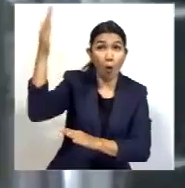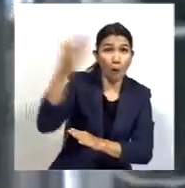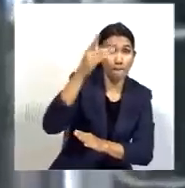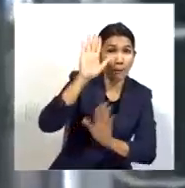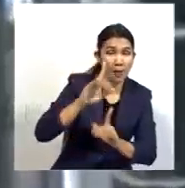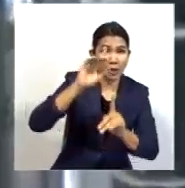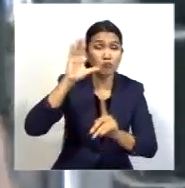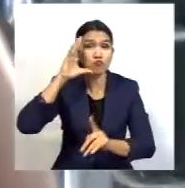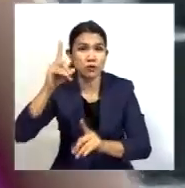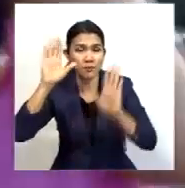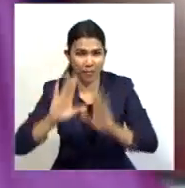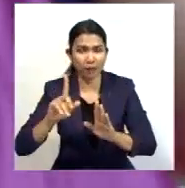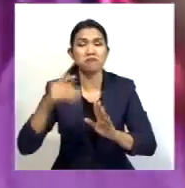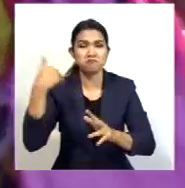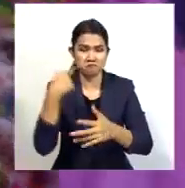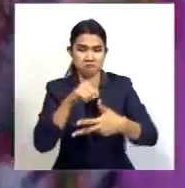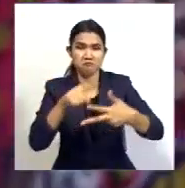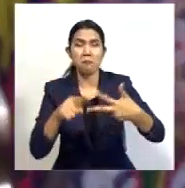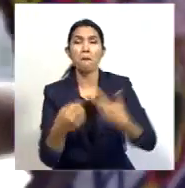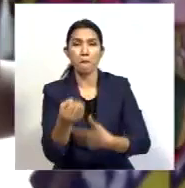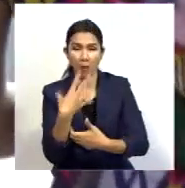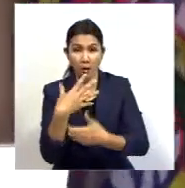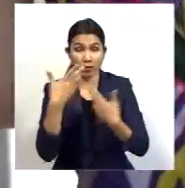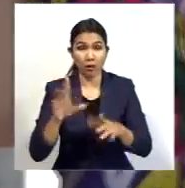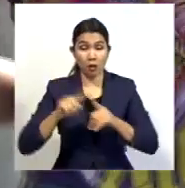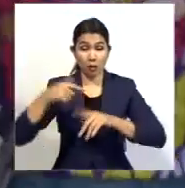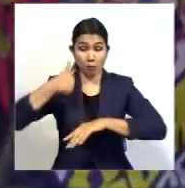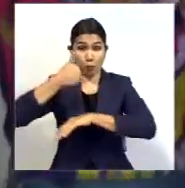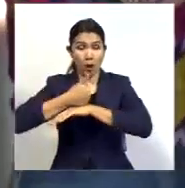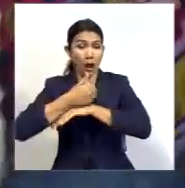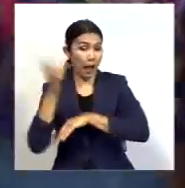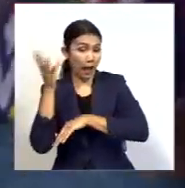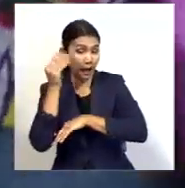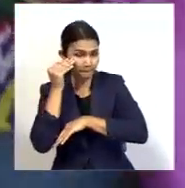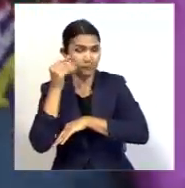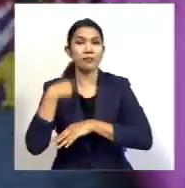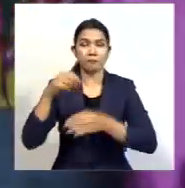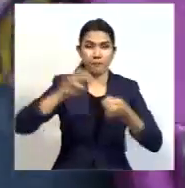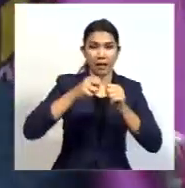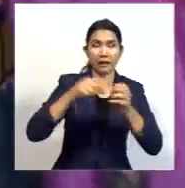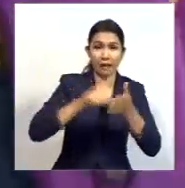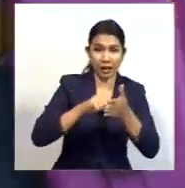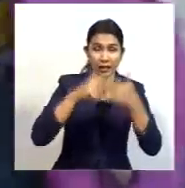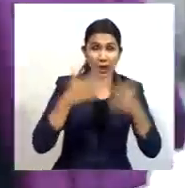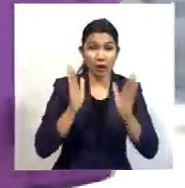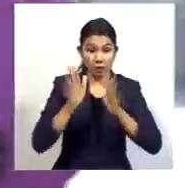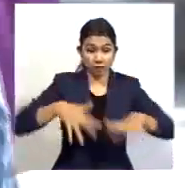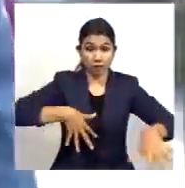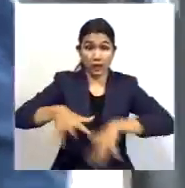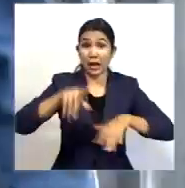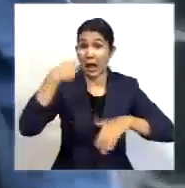เป็นยังไงนอกจากเจ้าหน้าที่และผู้ว่าราชการจังหวัดจะทราบและตัดสินใจแก้ปัญหาได้แล้วประชาชนที่มีแอปพลิเคชันอยู่